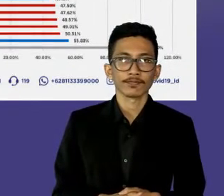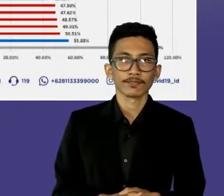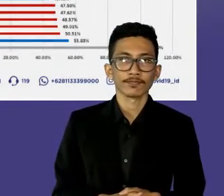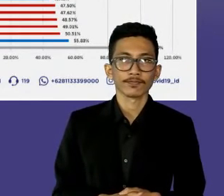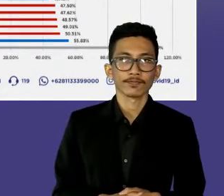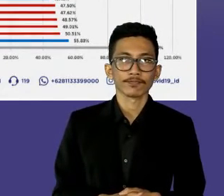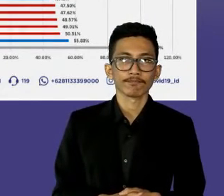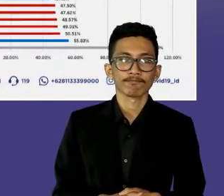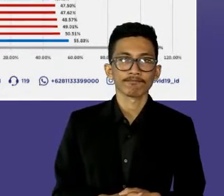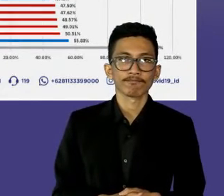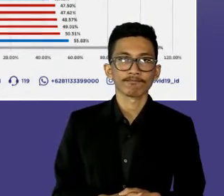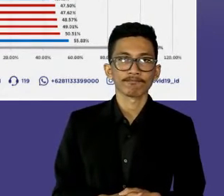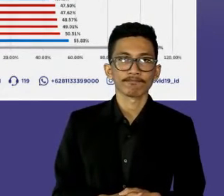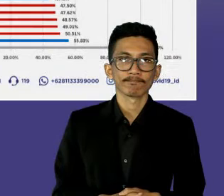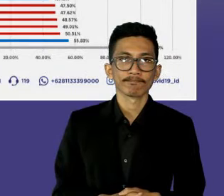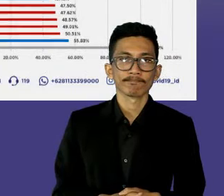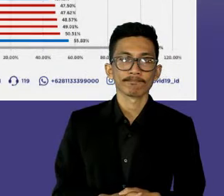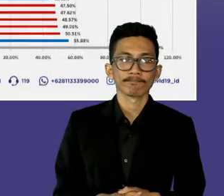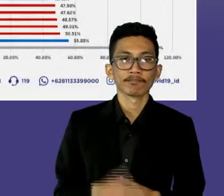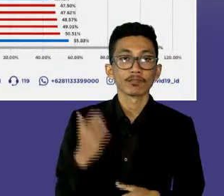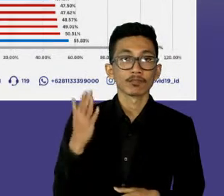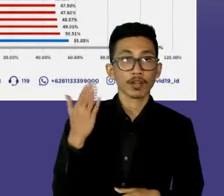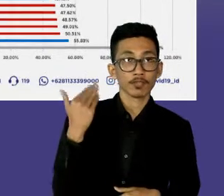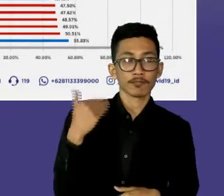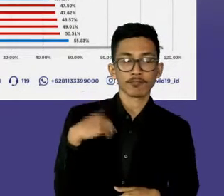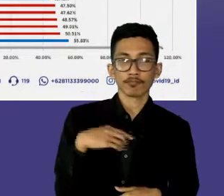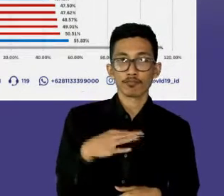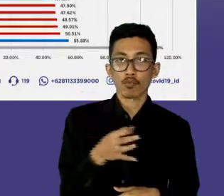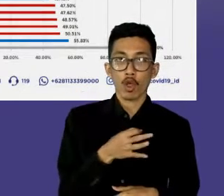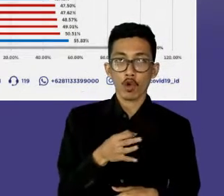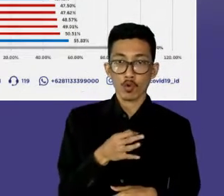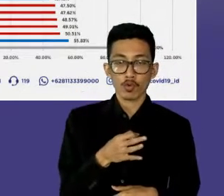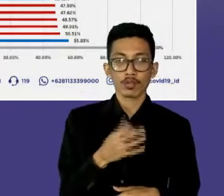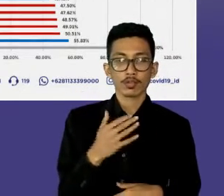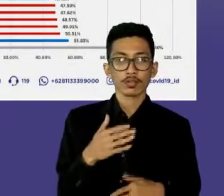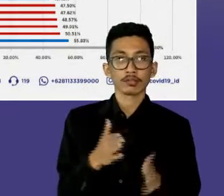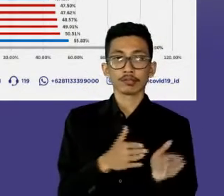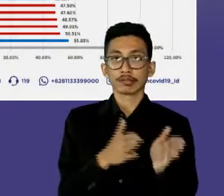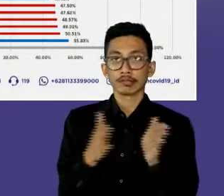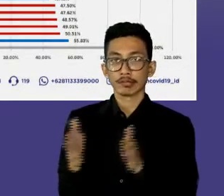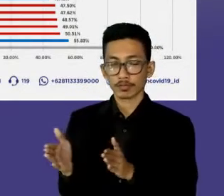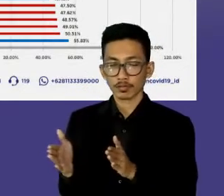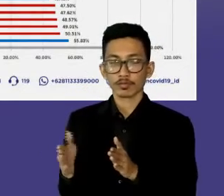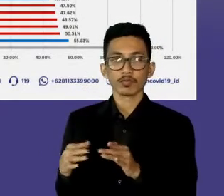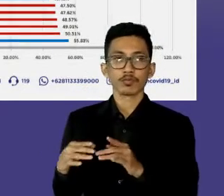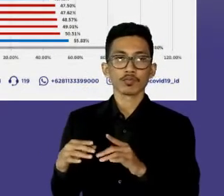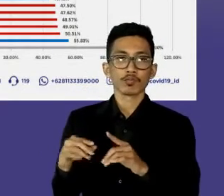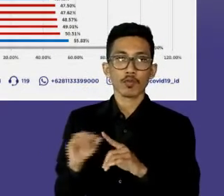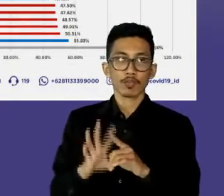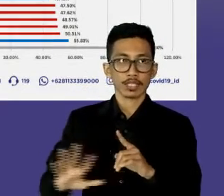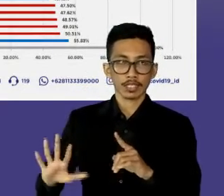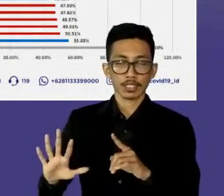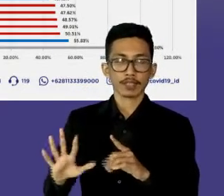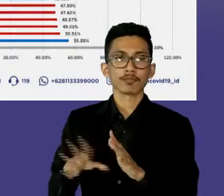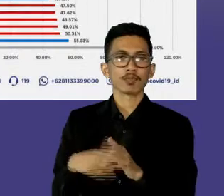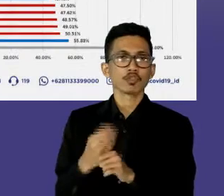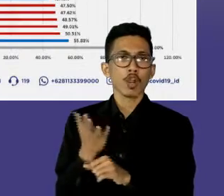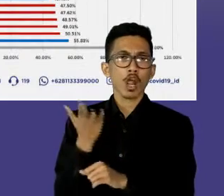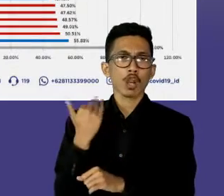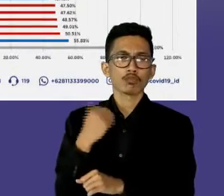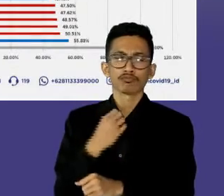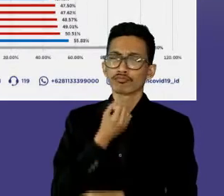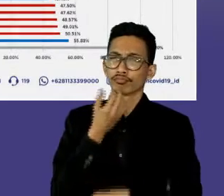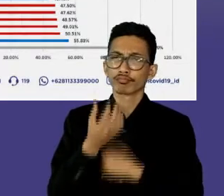Ya, silakan. Ya, kalau tadi sudah per pulau, sekarang kita masuk ke level provinsi. Ini sama, pekan lalu kita juga sampaikan ya Dr. Lola,